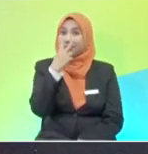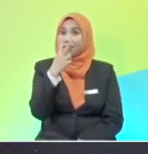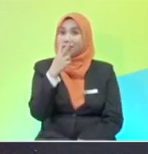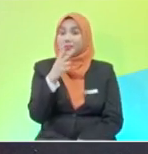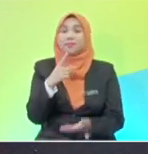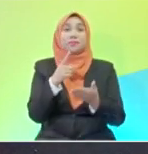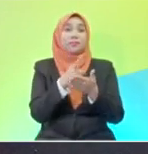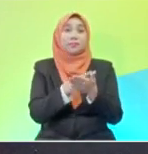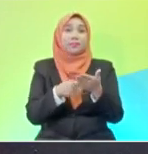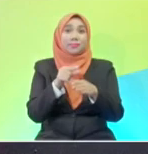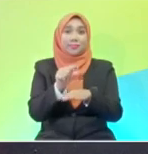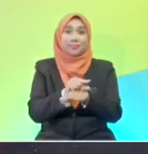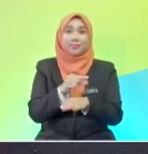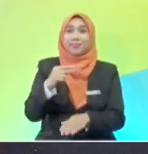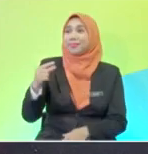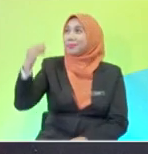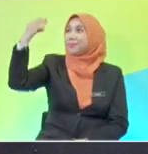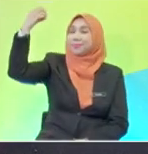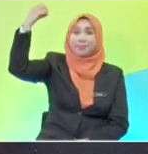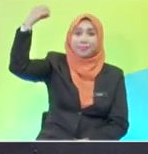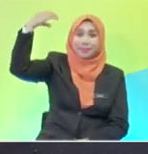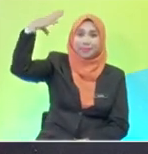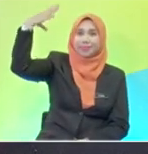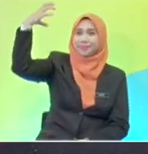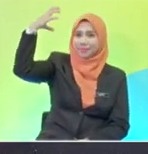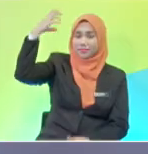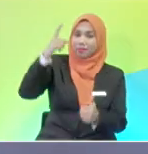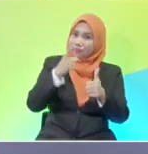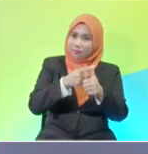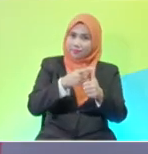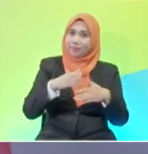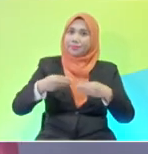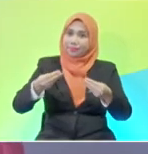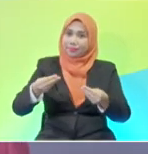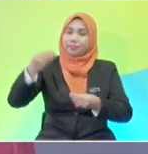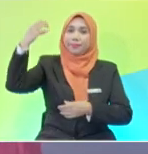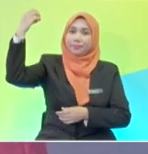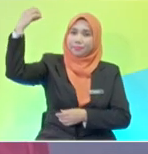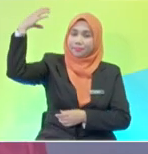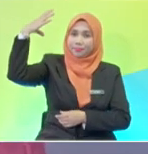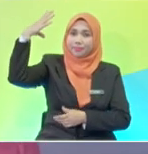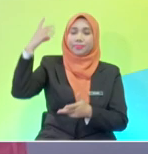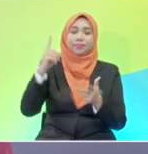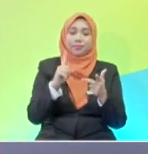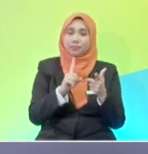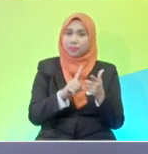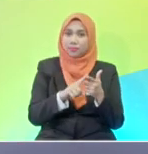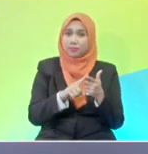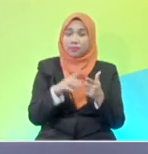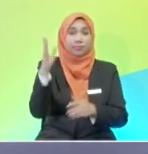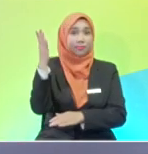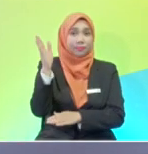kegunaan cahaya matahari ini tadi sebagai sumber cahaya dan membesarkan salah satu unsur yang diperlukan dalam tumbuhan